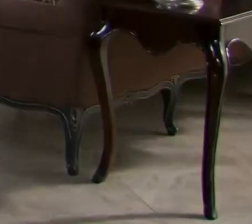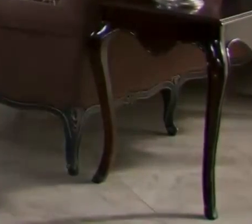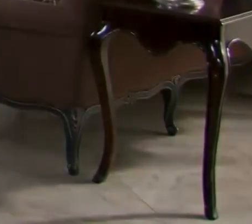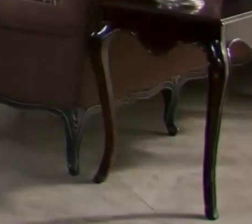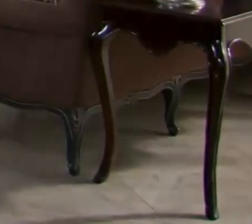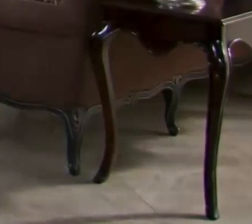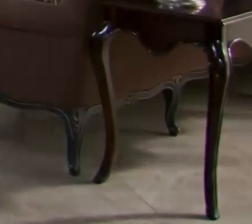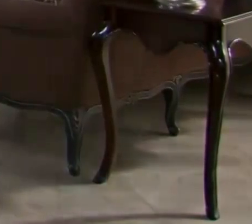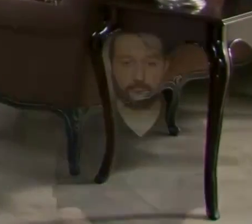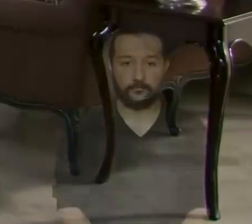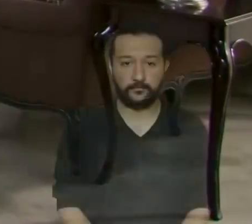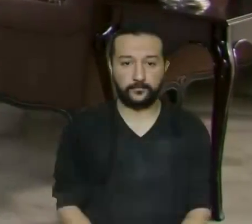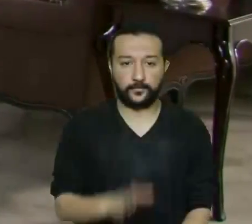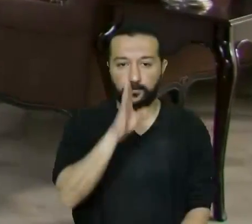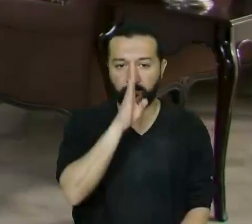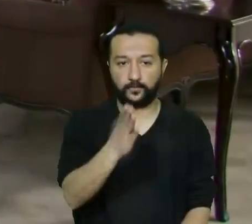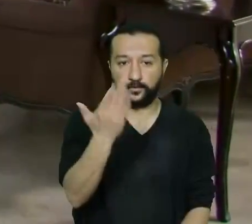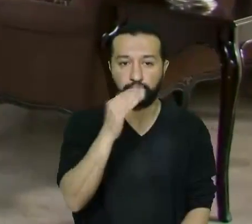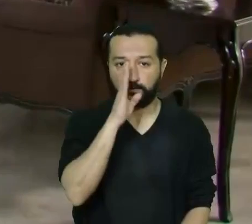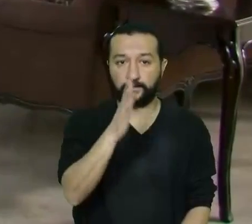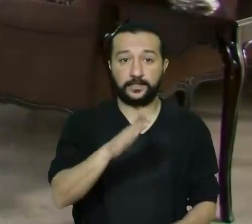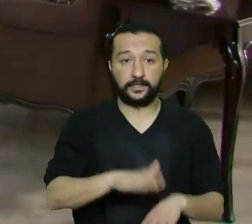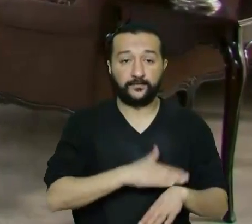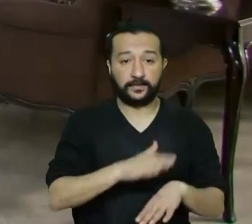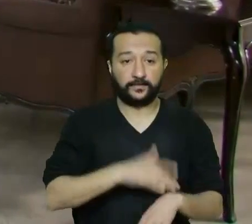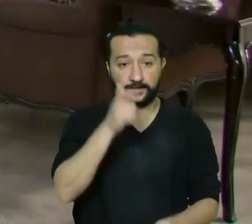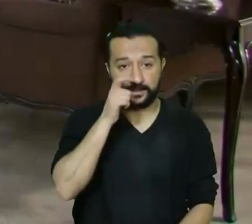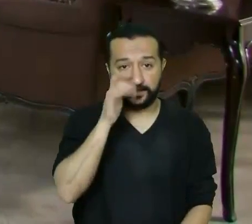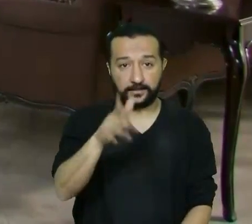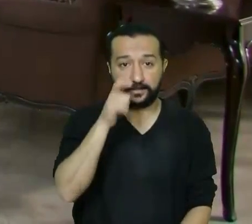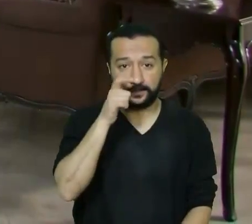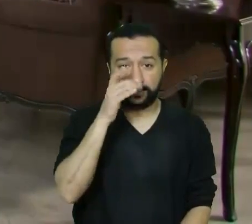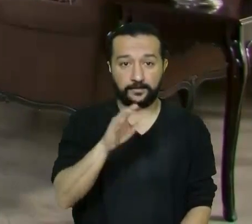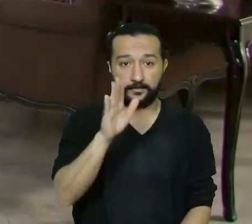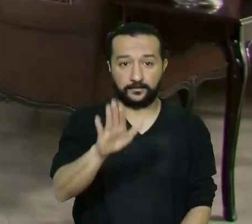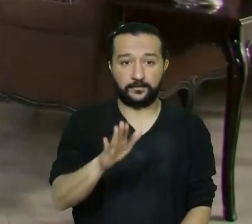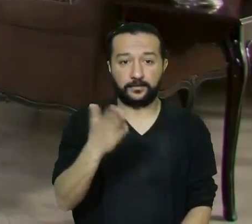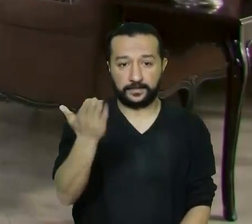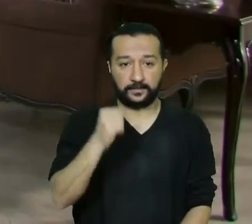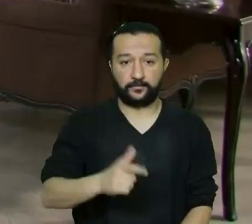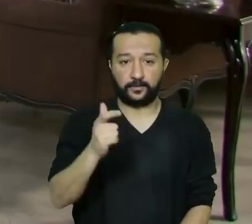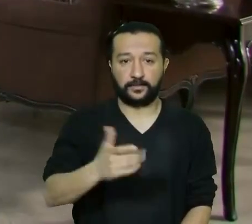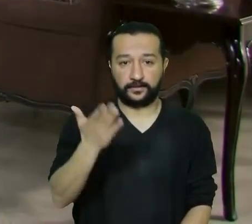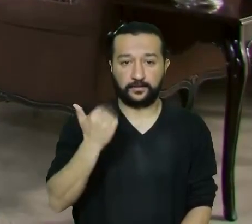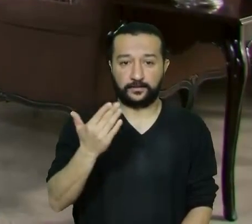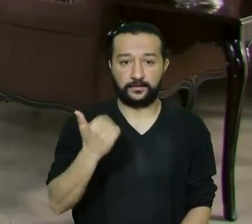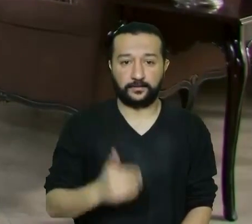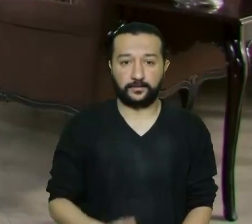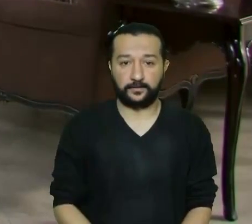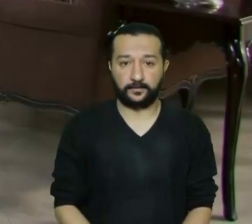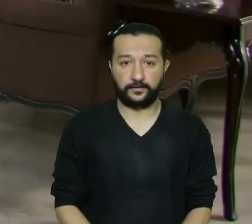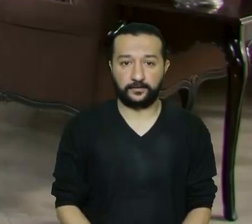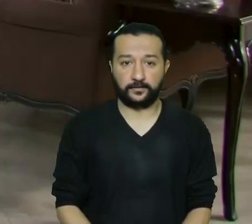doğum günü pastası maketini çekiyor. Gel, gel, gel, gel. Yavaş, dikkat et, dikkat et. Dikkat et. Gel böyle, gel, gel, gel, gel, gel,